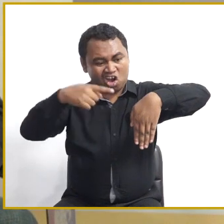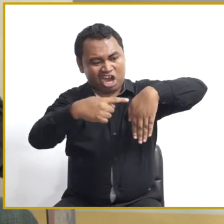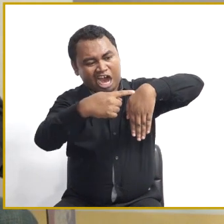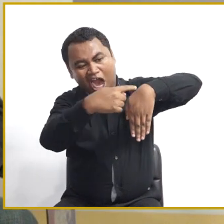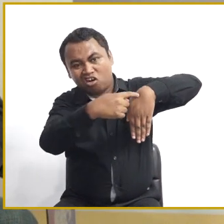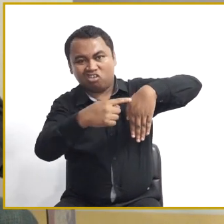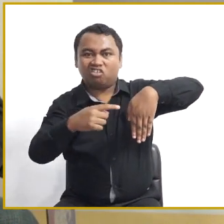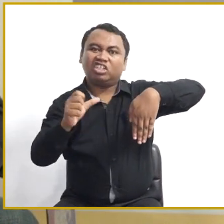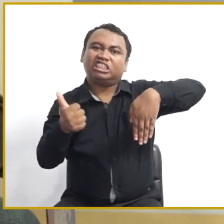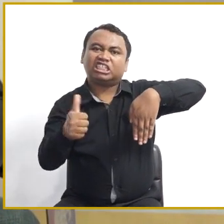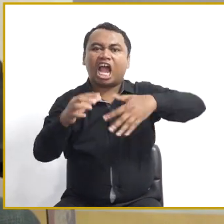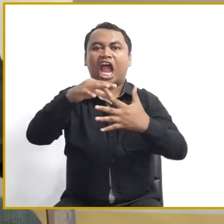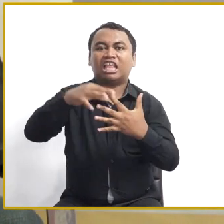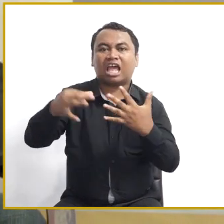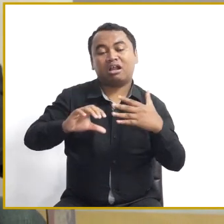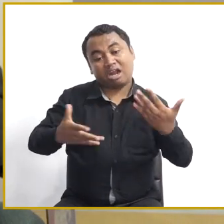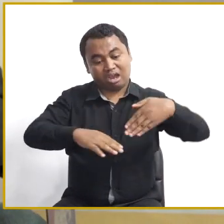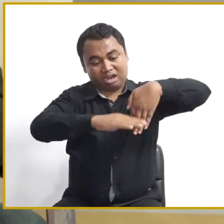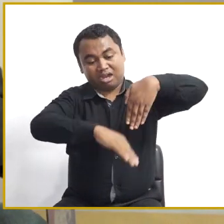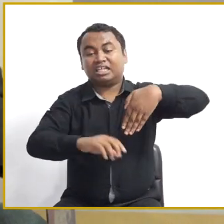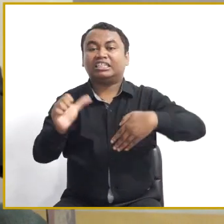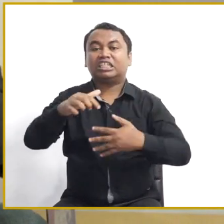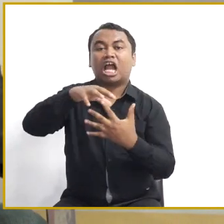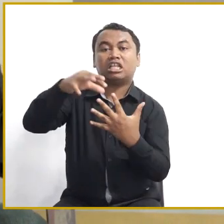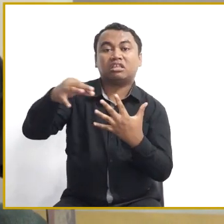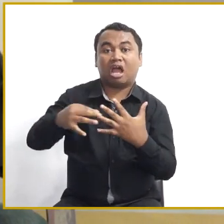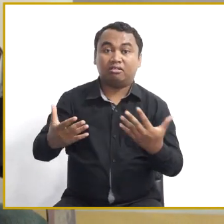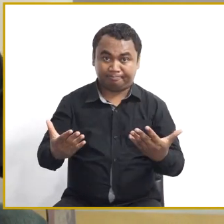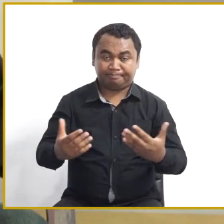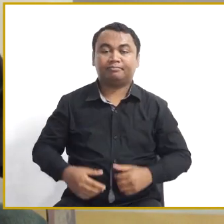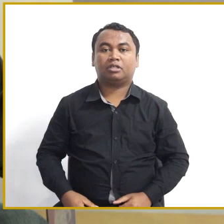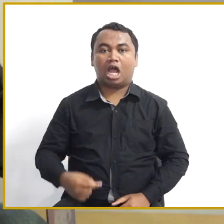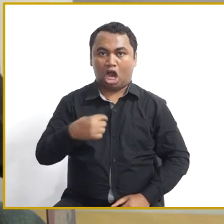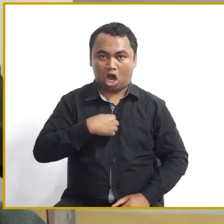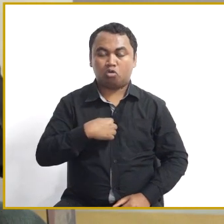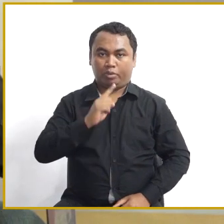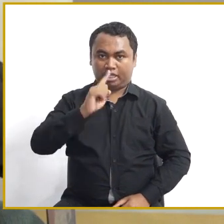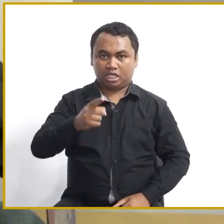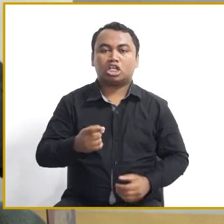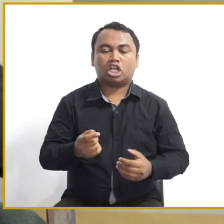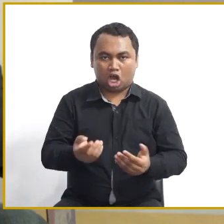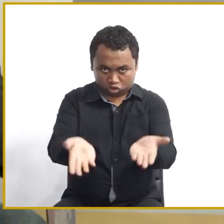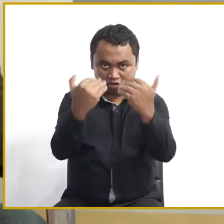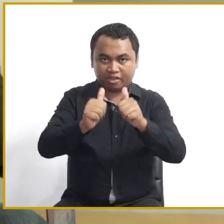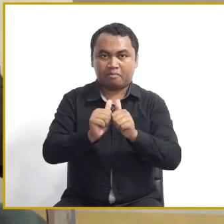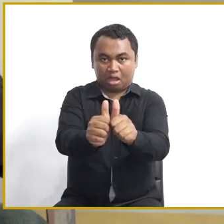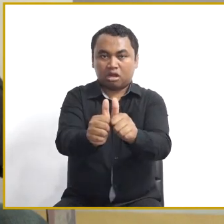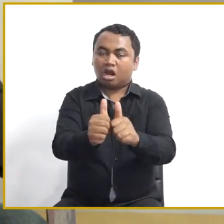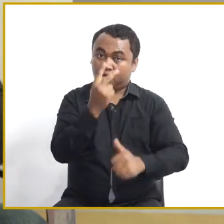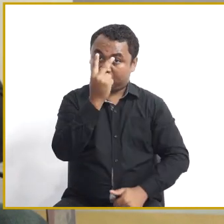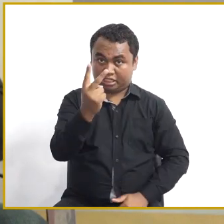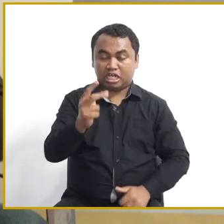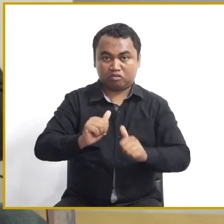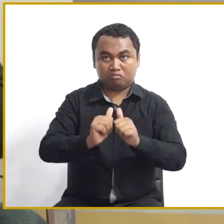du sud. Ka zay ny tiako ametrahana ny hoe andao hiarahana mijery miaraka ny